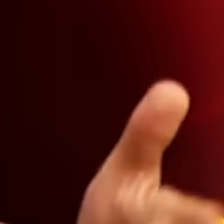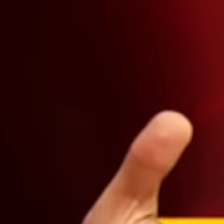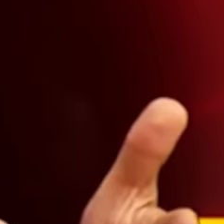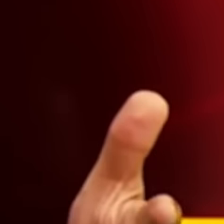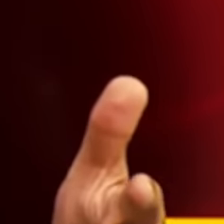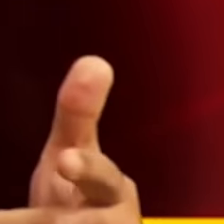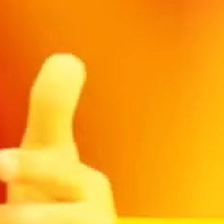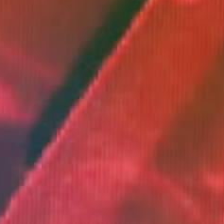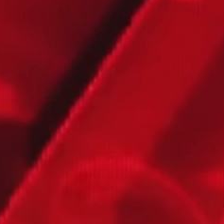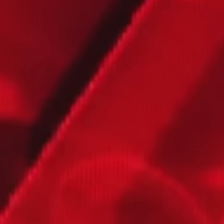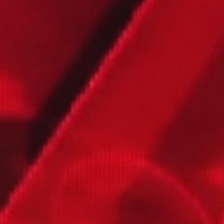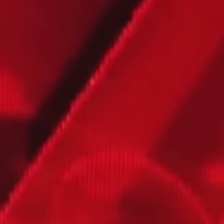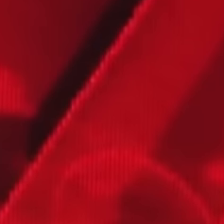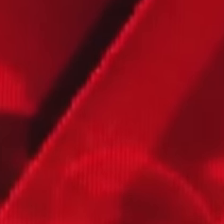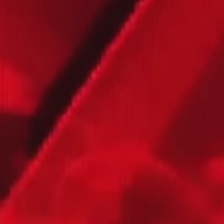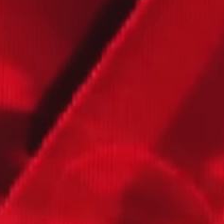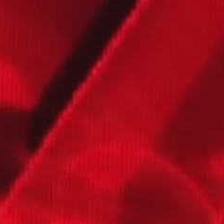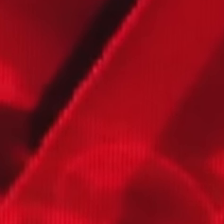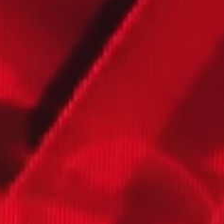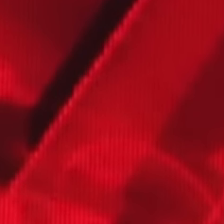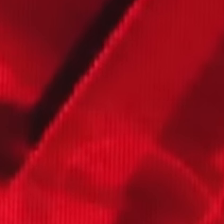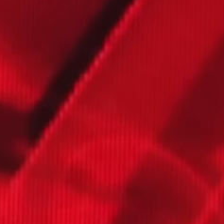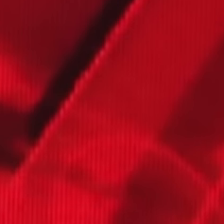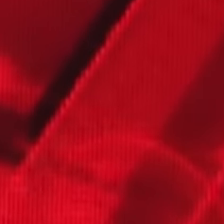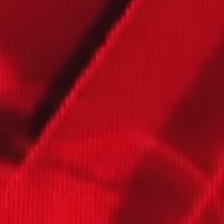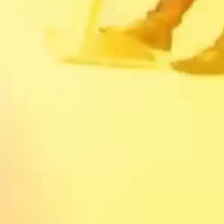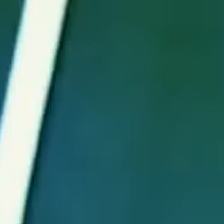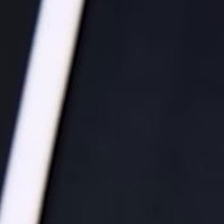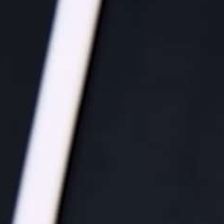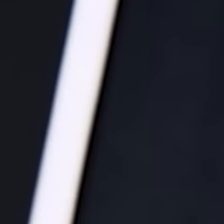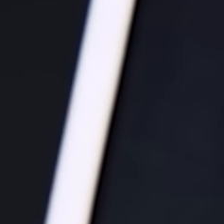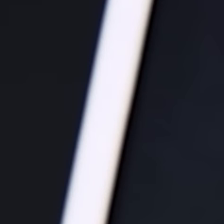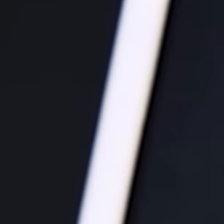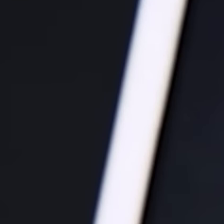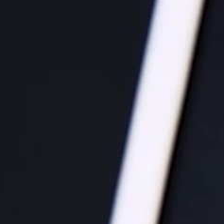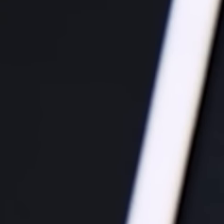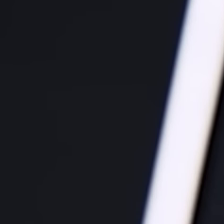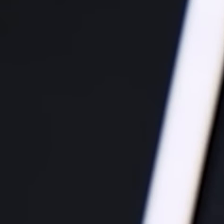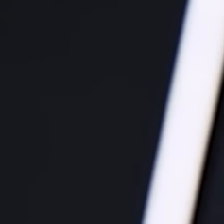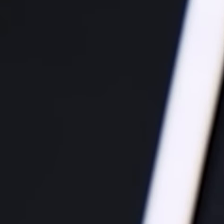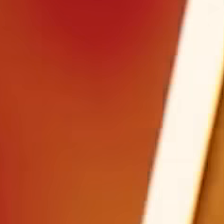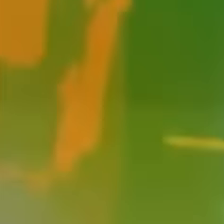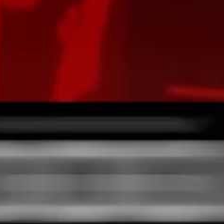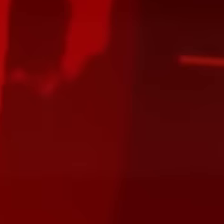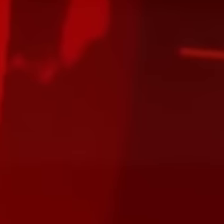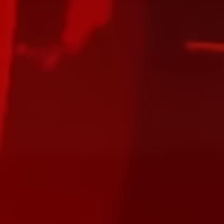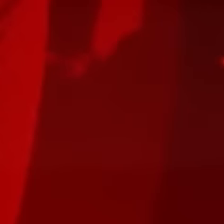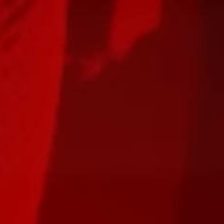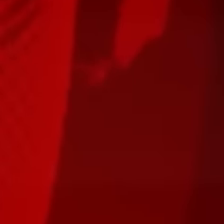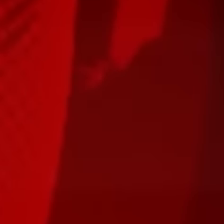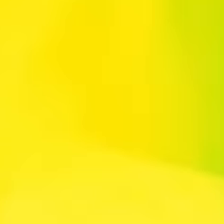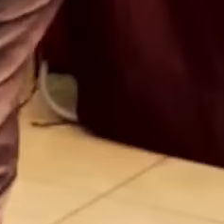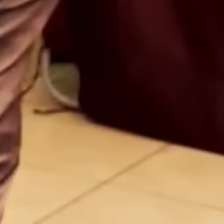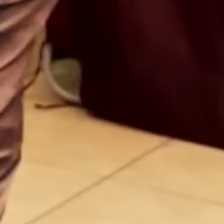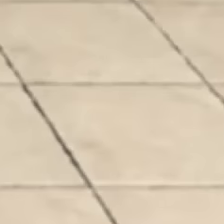Deniz Zeyrek'le birlikte Nav Haber Ankara temsilcisi Tülay Ünal Öç'ten ve Nav Haber siyaset ve ekonomi yorumcusu Ozan